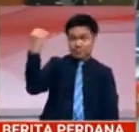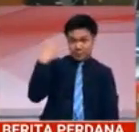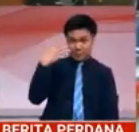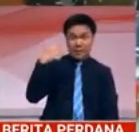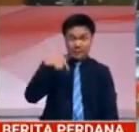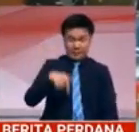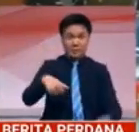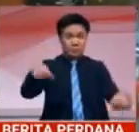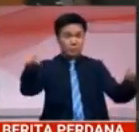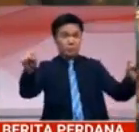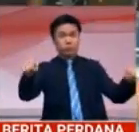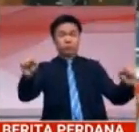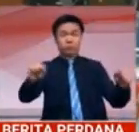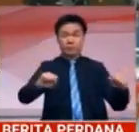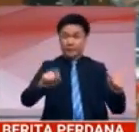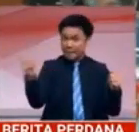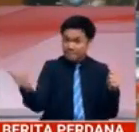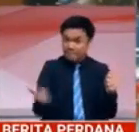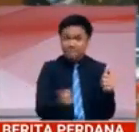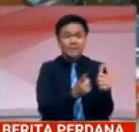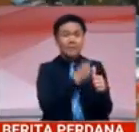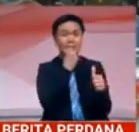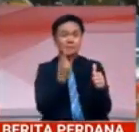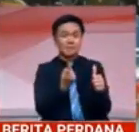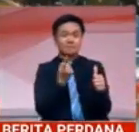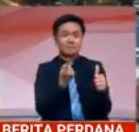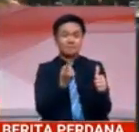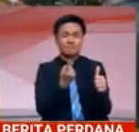adalah konvoi yang pertama